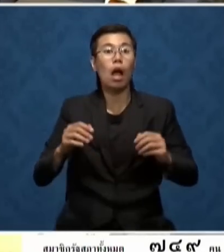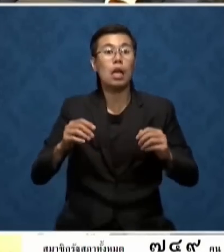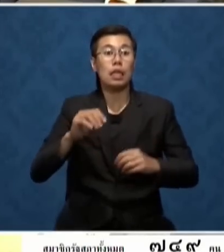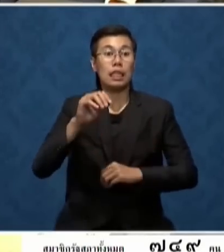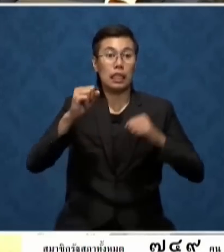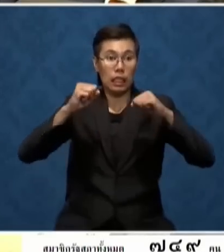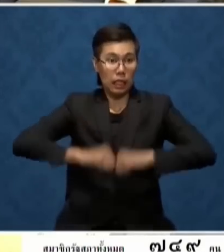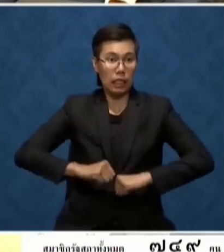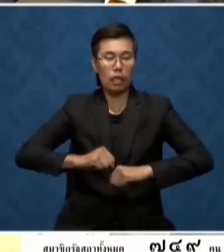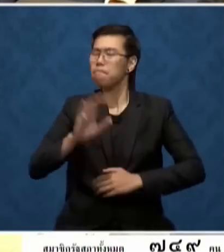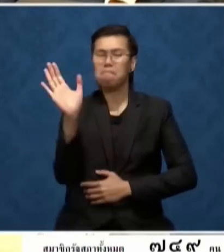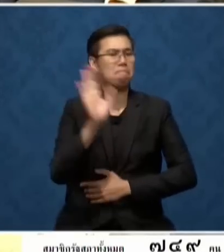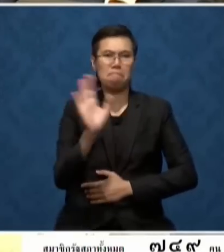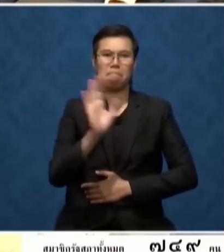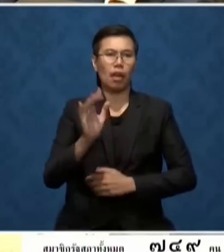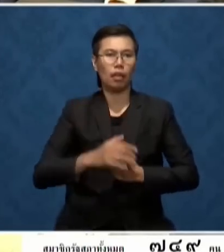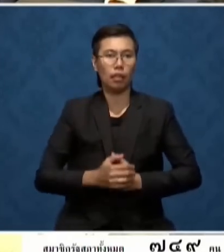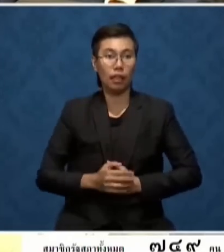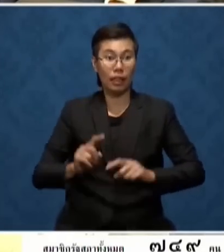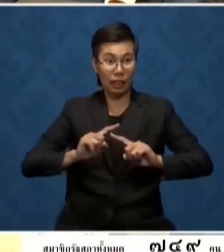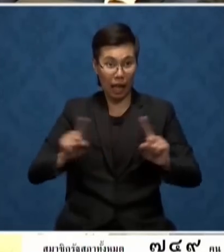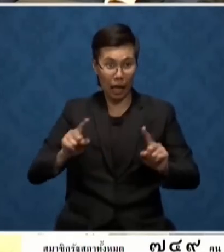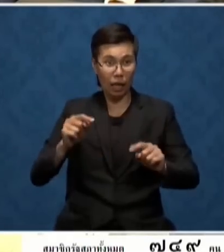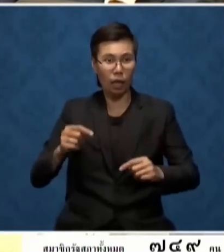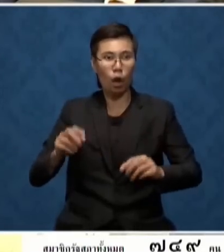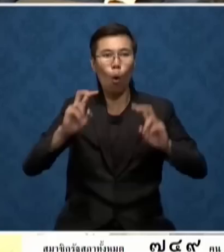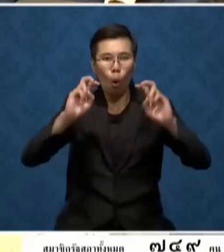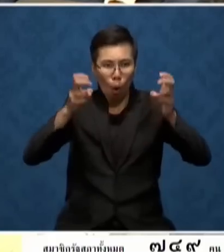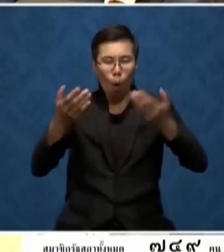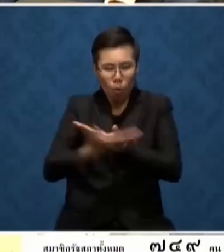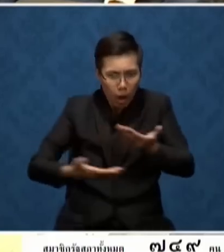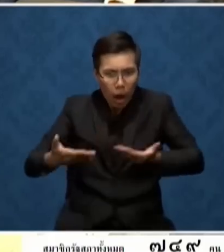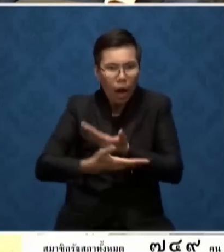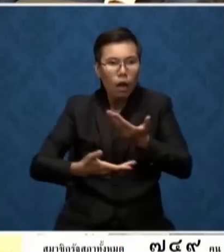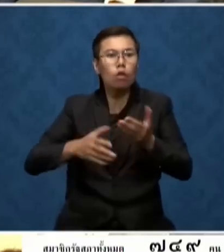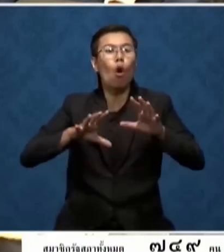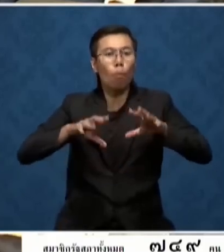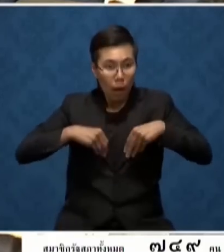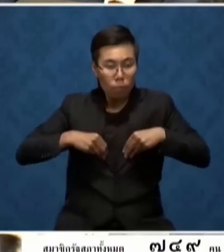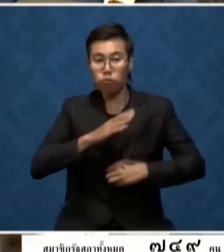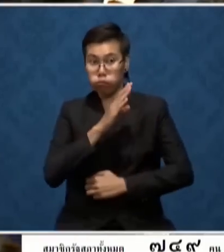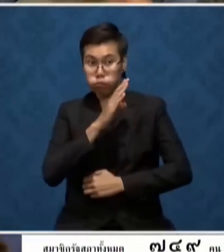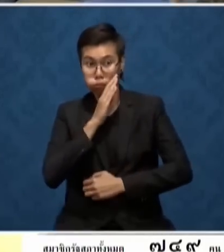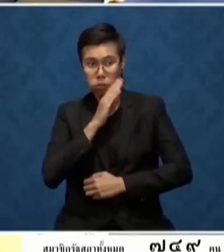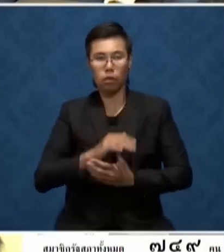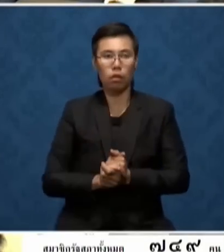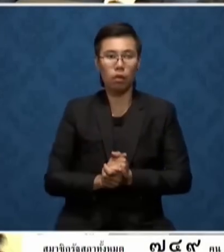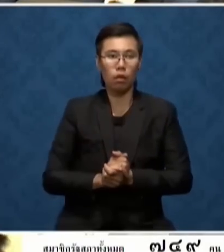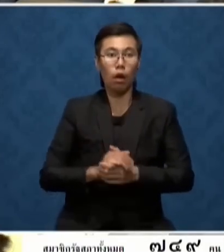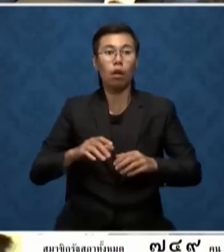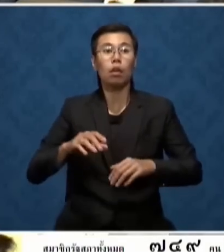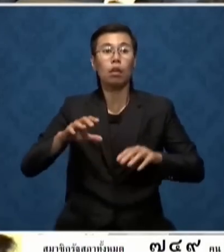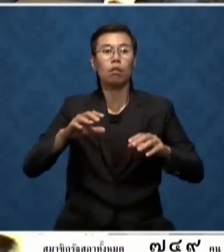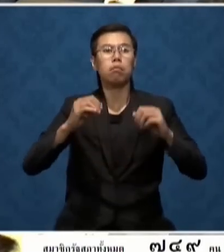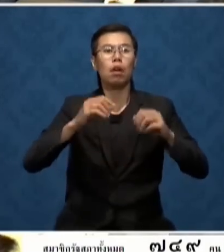ผมย้ำว่าไม่ใช่ญัตติแต่เป็นข้อพิจารณาให้ความเห็นชอบและถ้าตีการให้ความเห็นชอบ